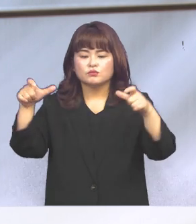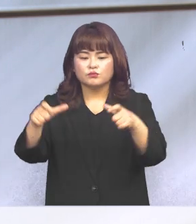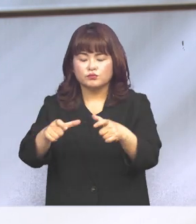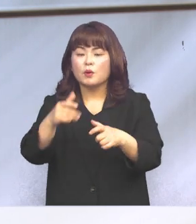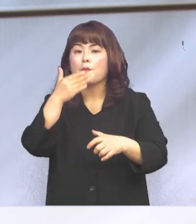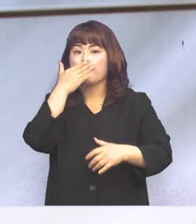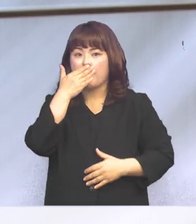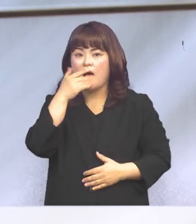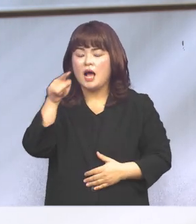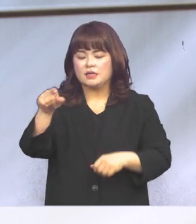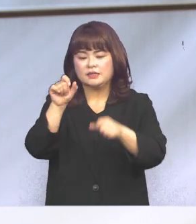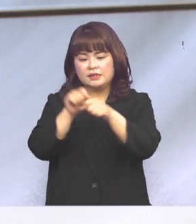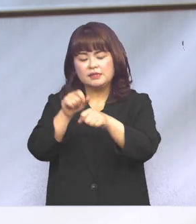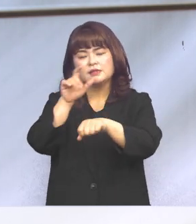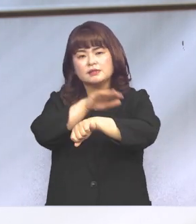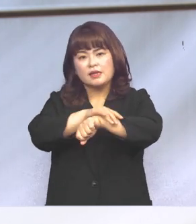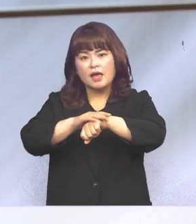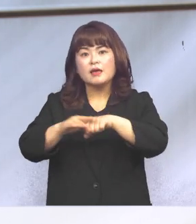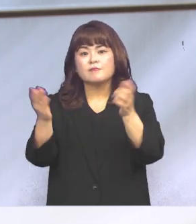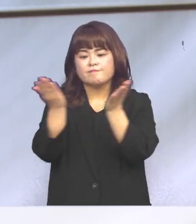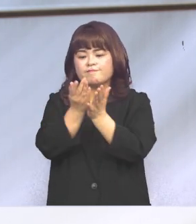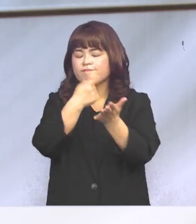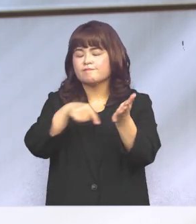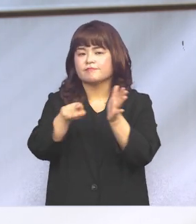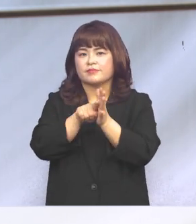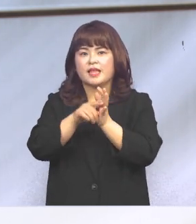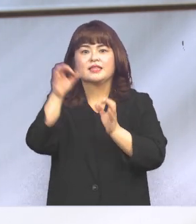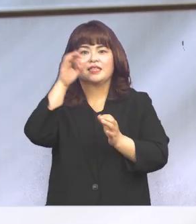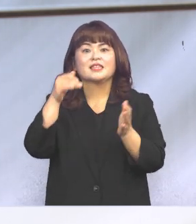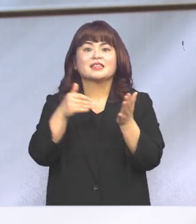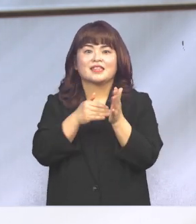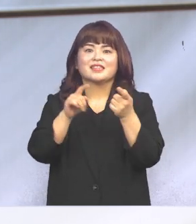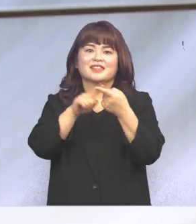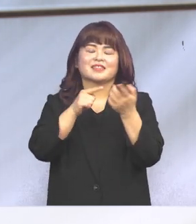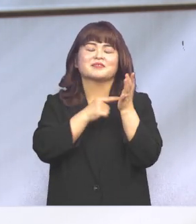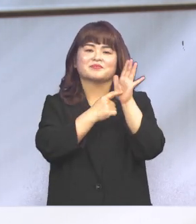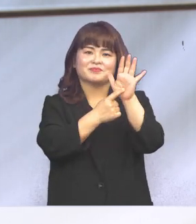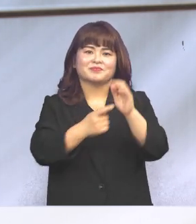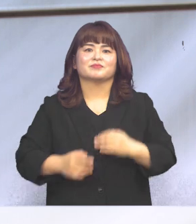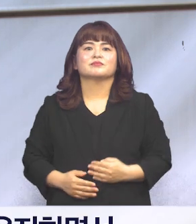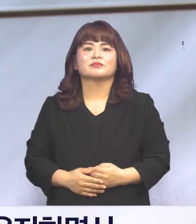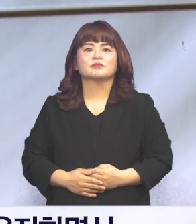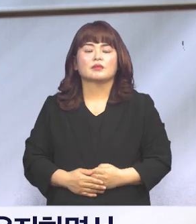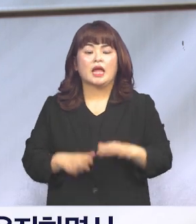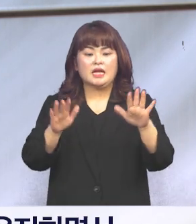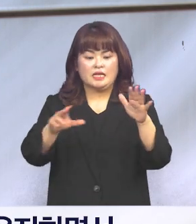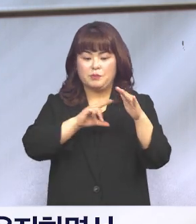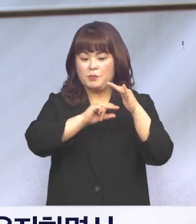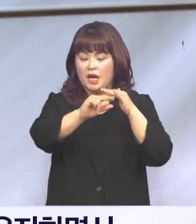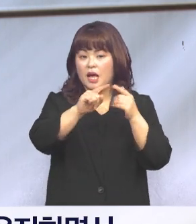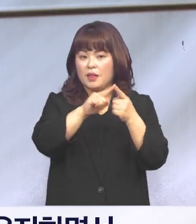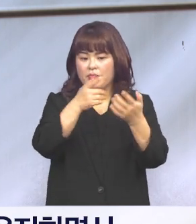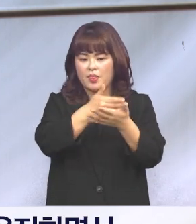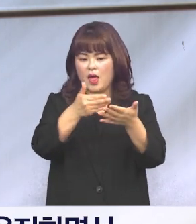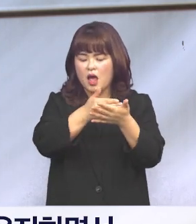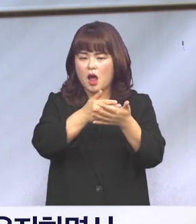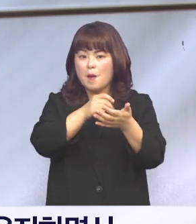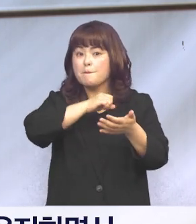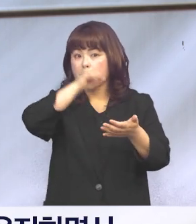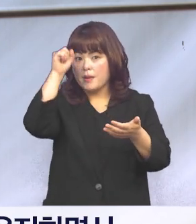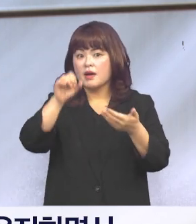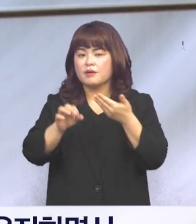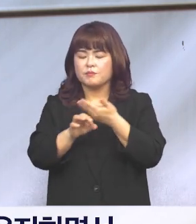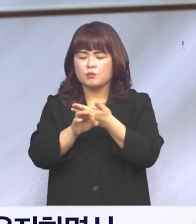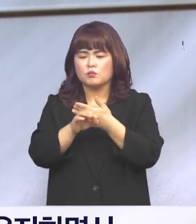훨씬 절감이 되는 최적의 노선안을 찾았다는 말씀을 드립니다. 이 노선이